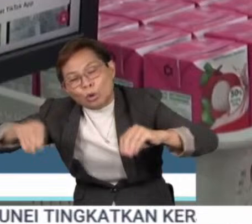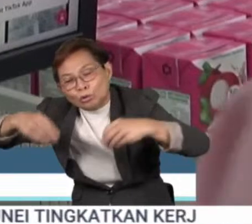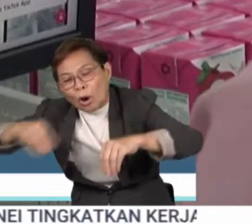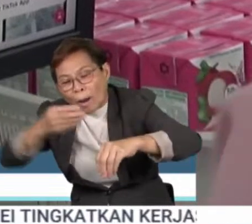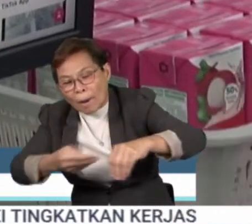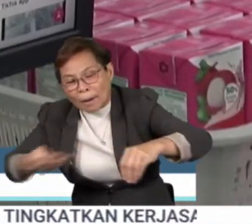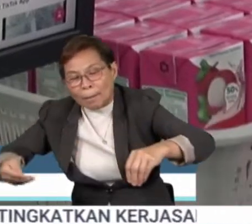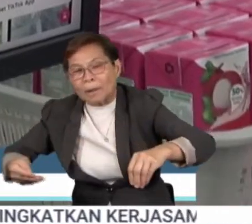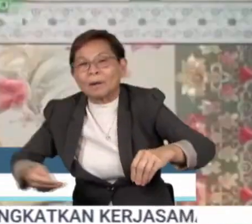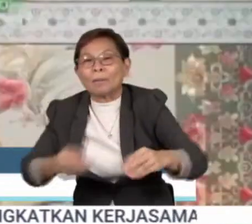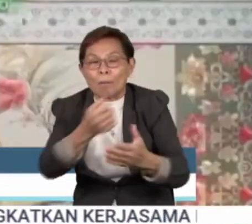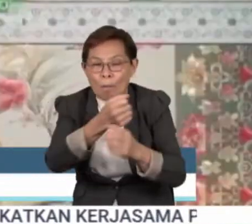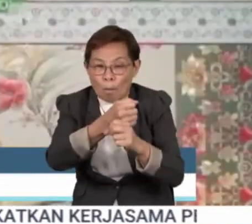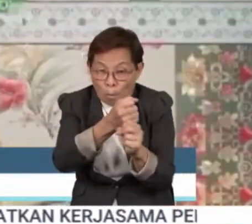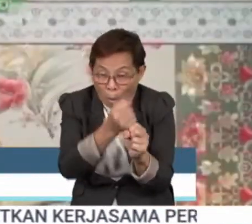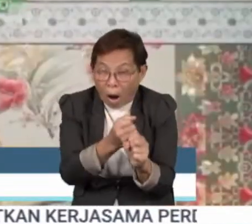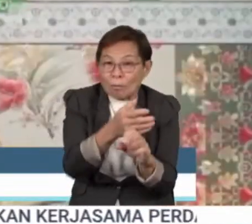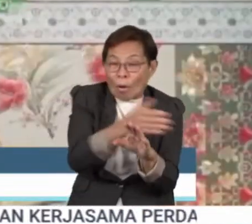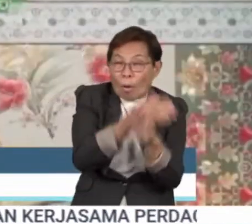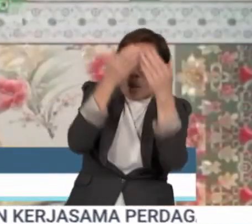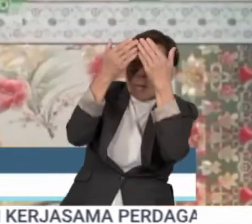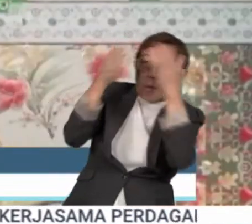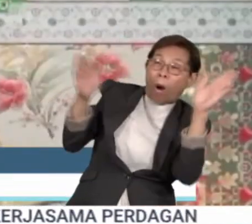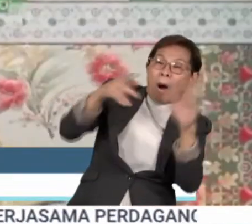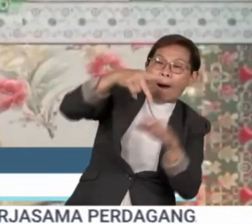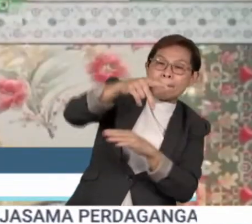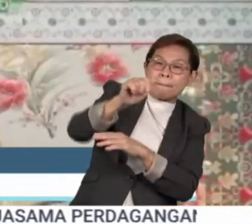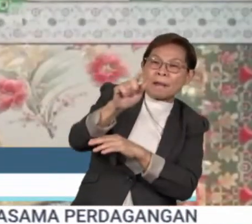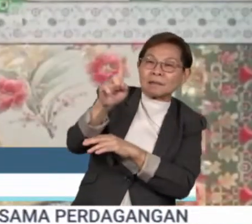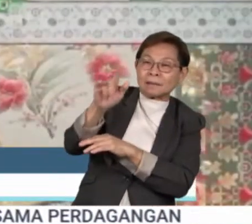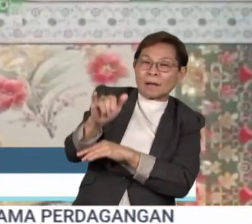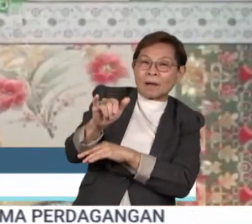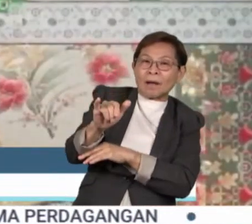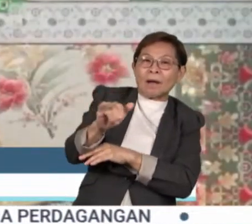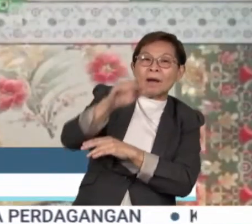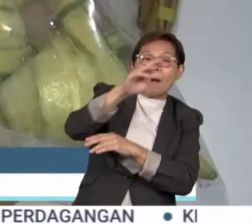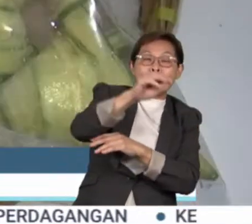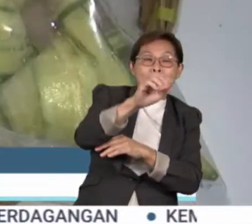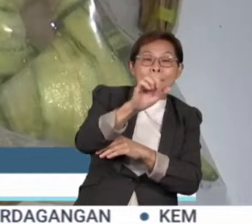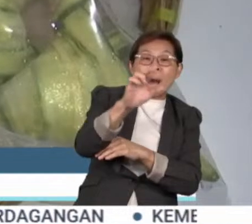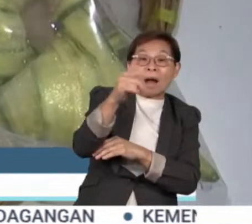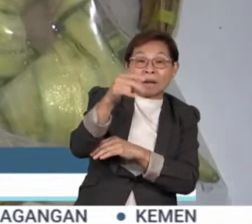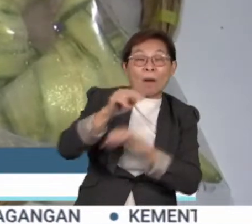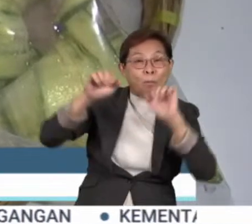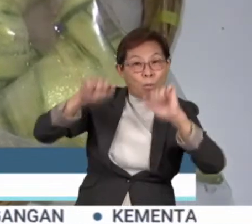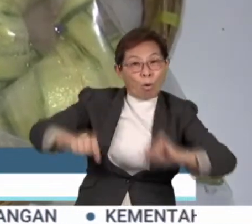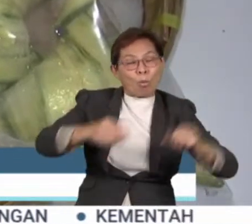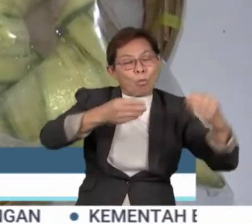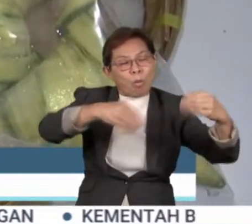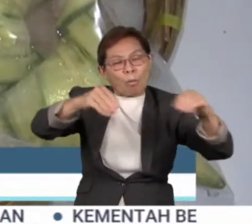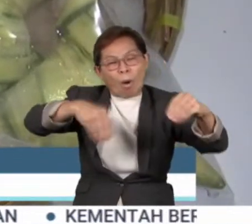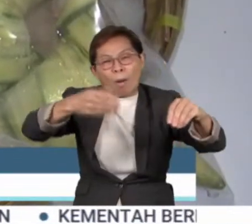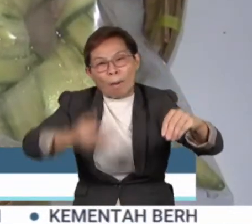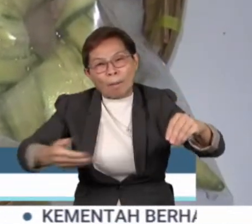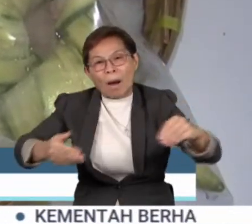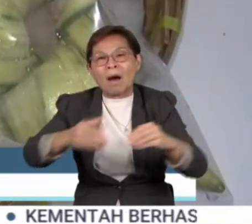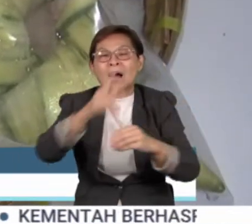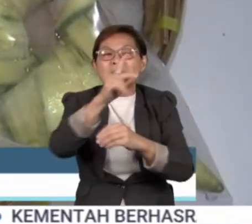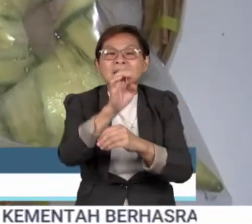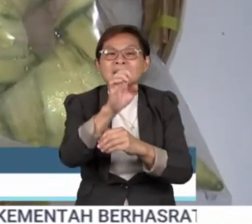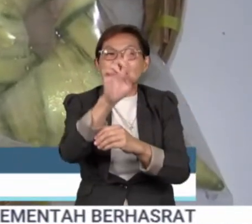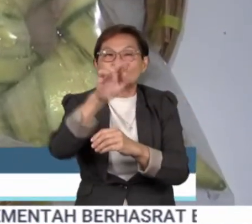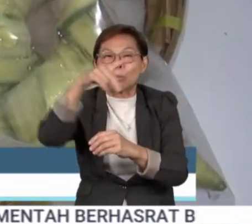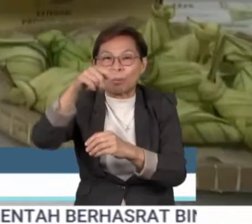produk keluarannya. Sebelum mendapat pendedahan di Pedi Binjai Bongkok Marang, beliau hanya mampu memasarkan produk ketupat,